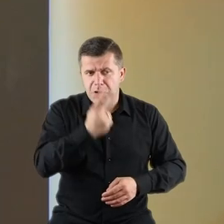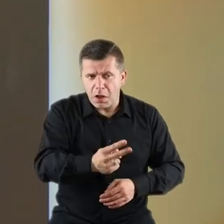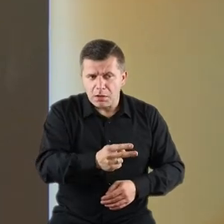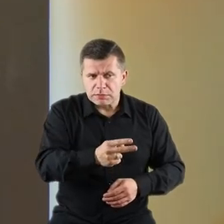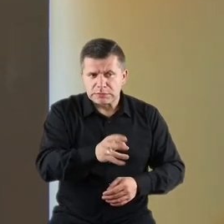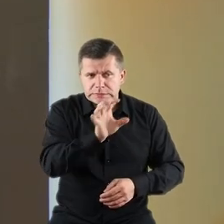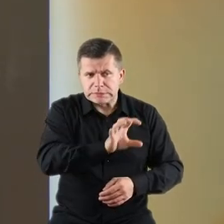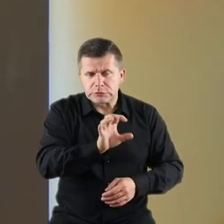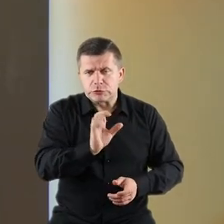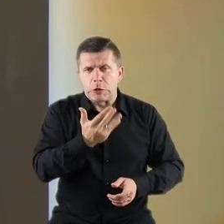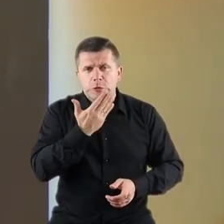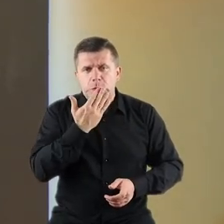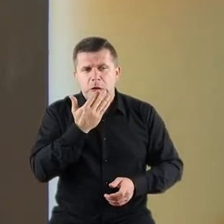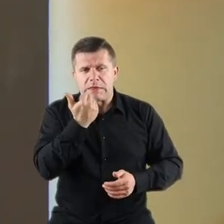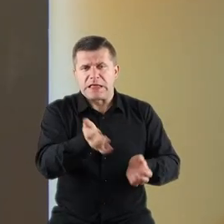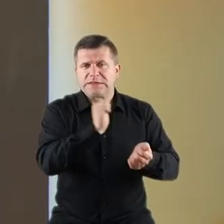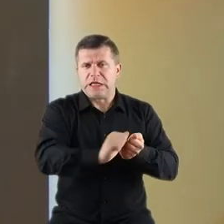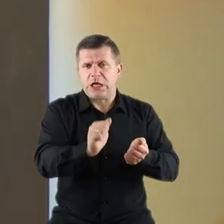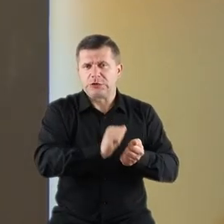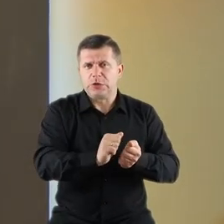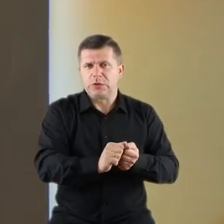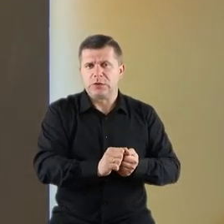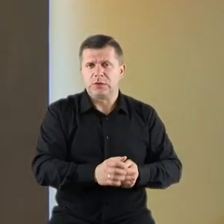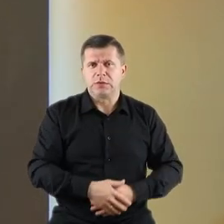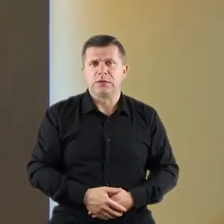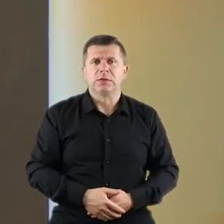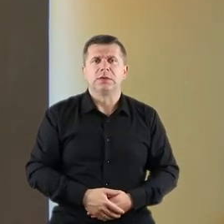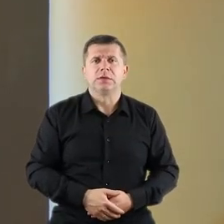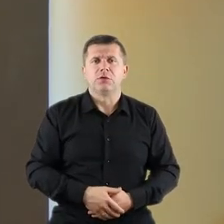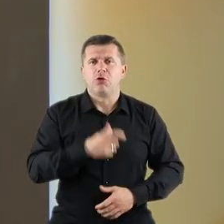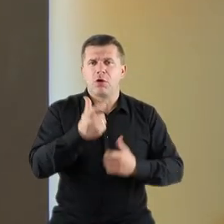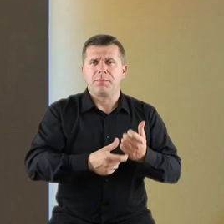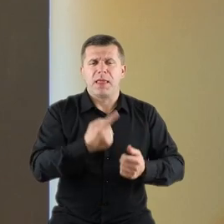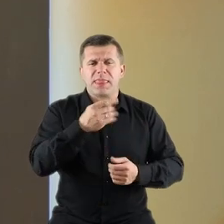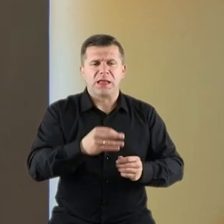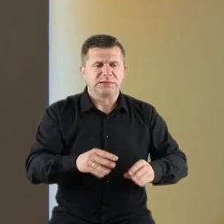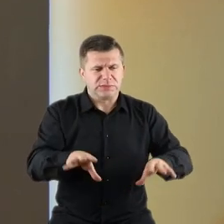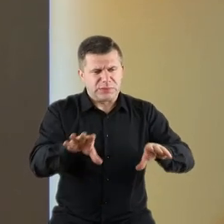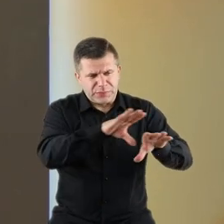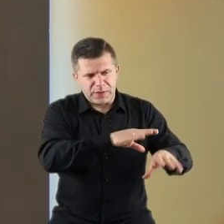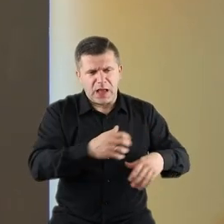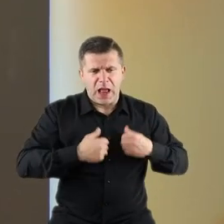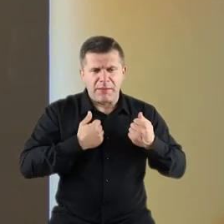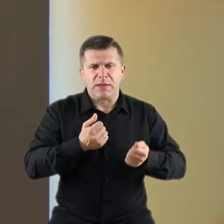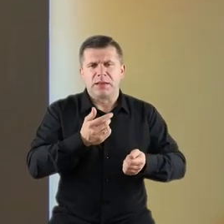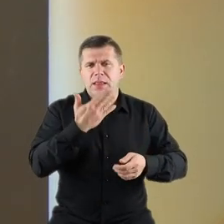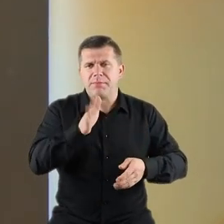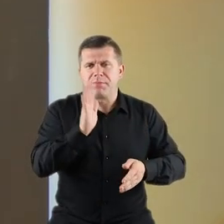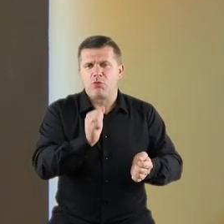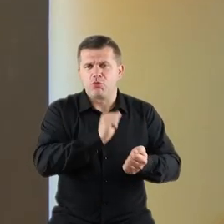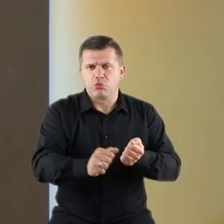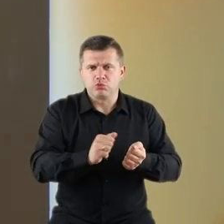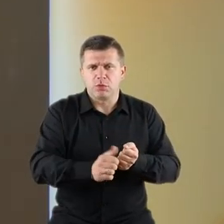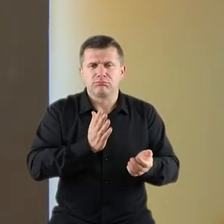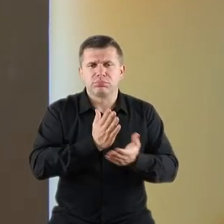słowem zaszkodził kładą dziecko pod progiem nakrywają deską w taki sposób ażeby nie uległo żadnemu uszkodzeniu a potem